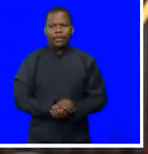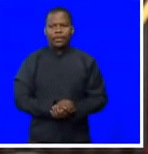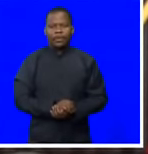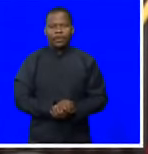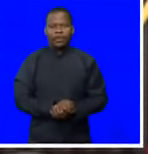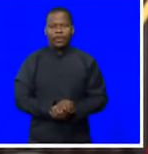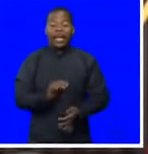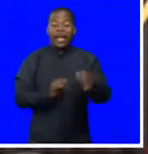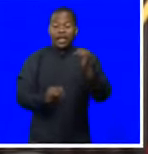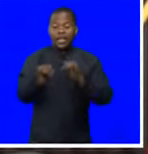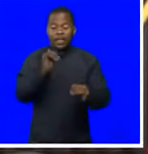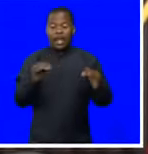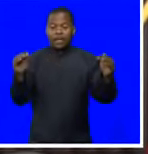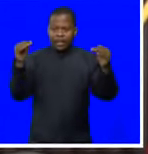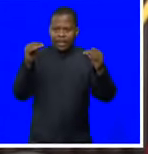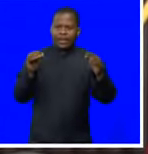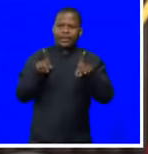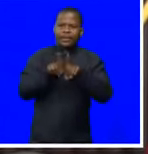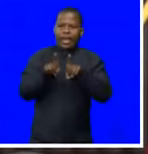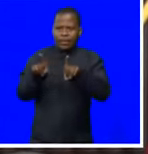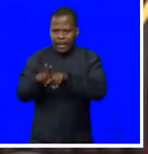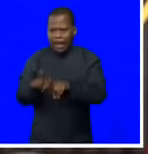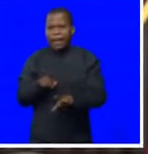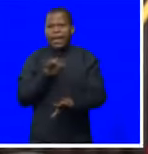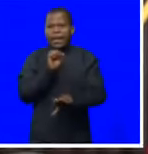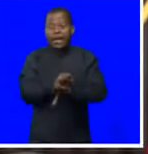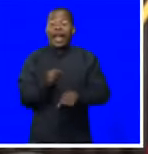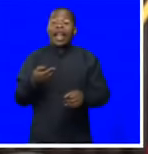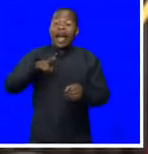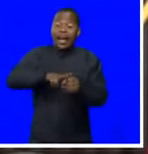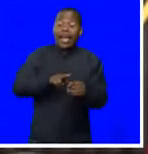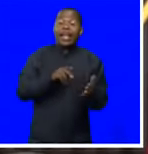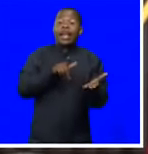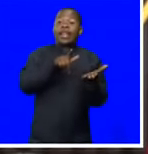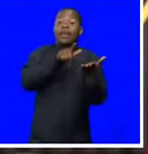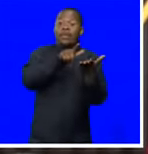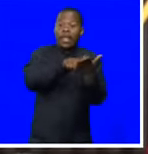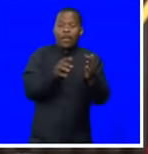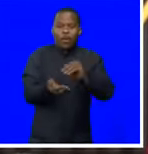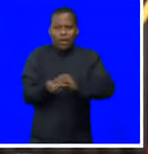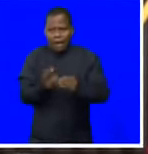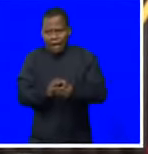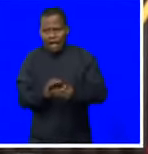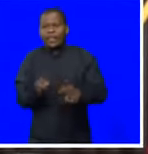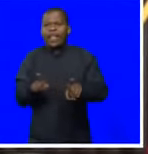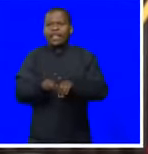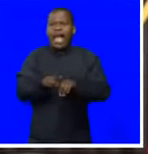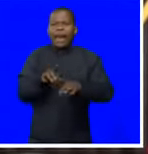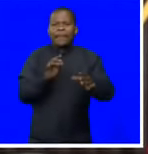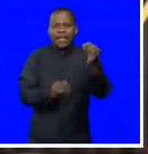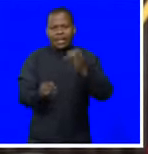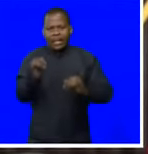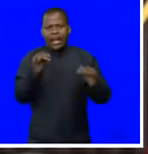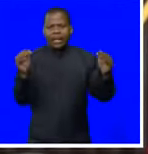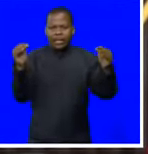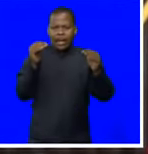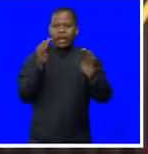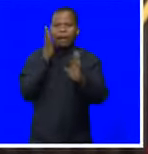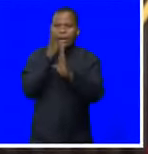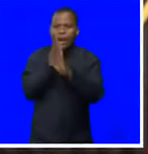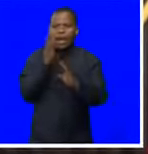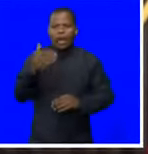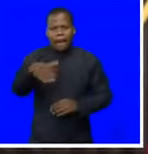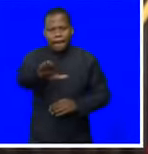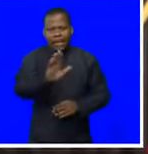kwemhlaba ufute konke lesikwendabo nemithetho wethu ube tailored and modeled my